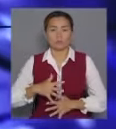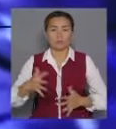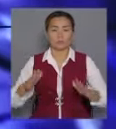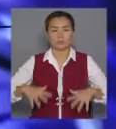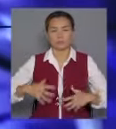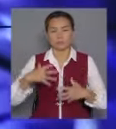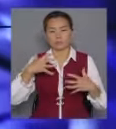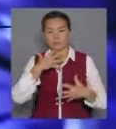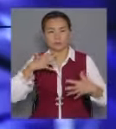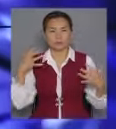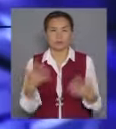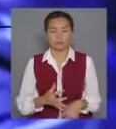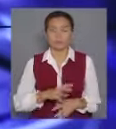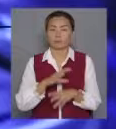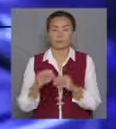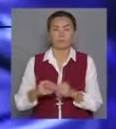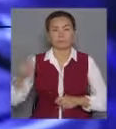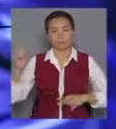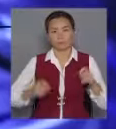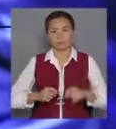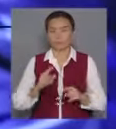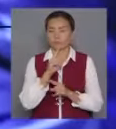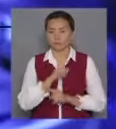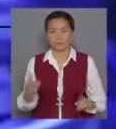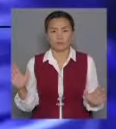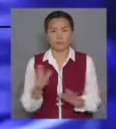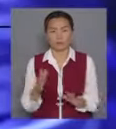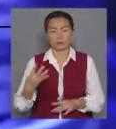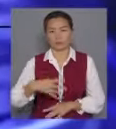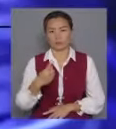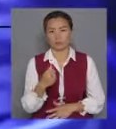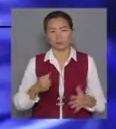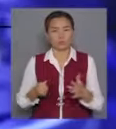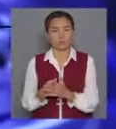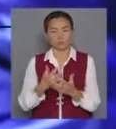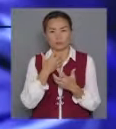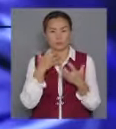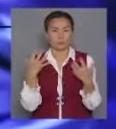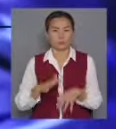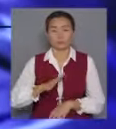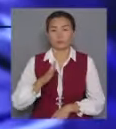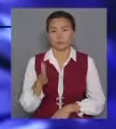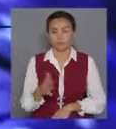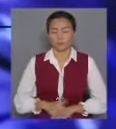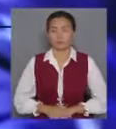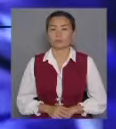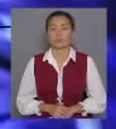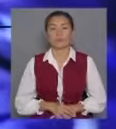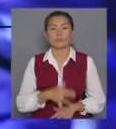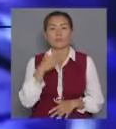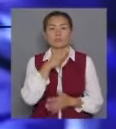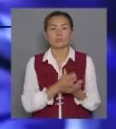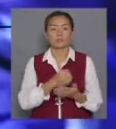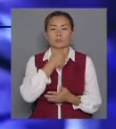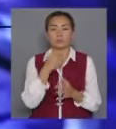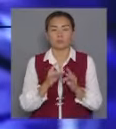бөлігінде жоғарғы қысымды өрістің әсерінен жауын шашын болмайды. Ауа райы 41 градусқа дейін қатты ыстық болады деп күтілуде. Ал көпті көрген